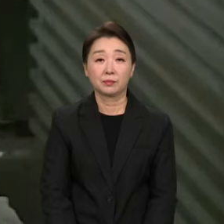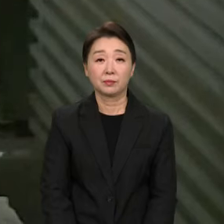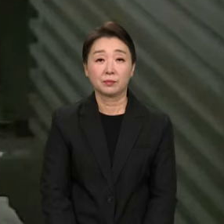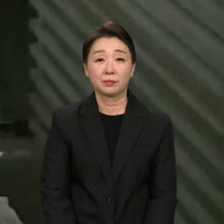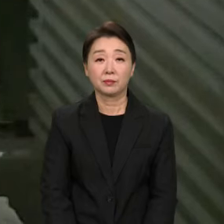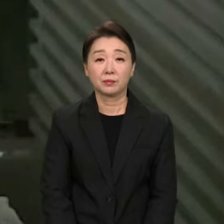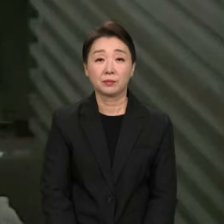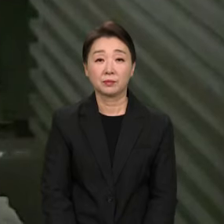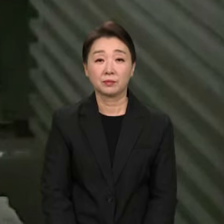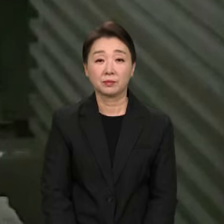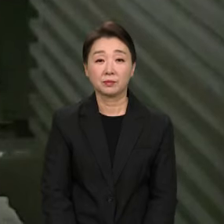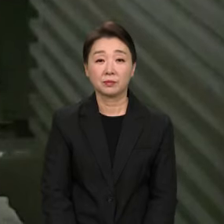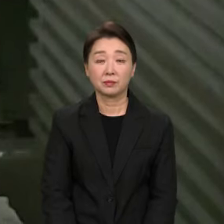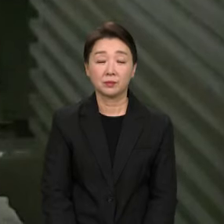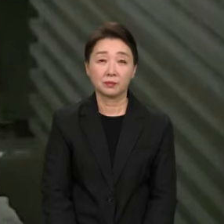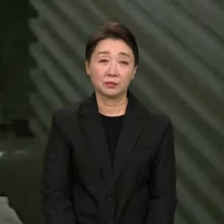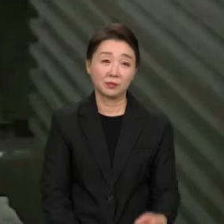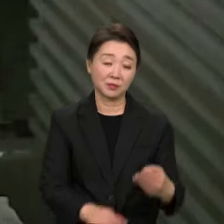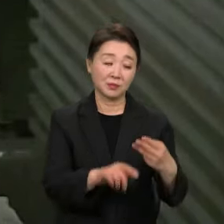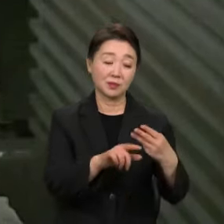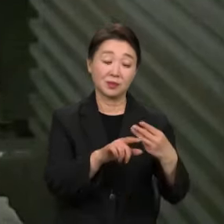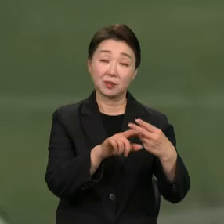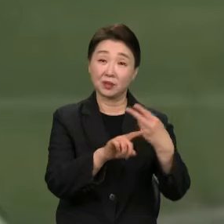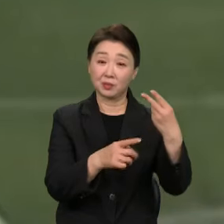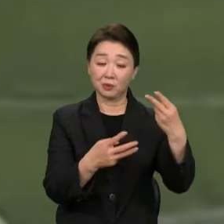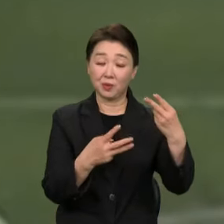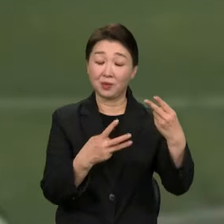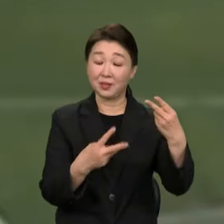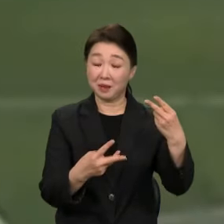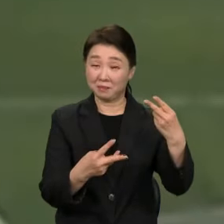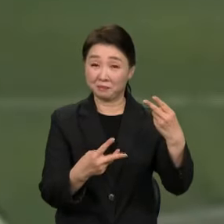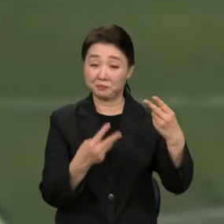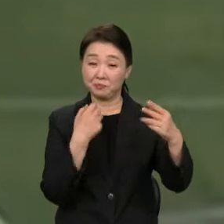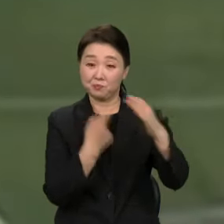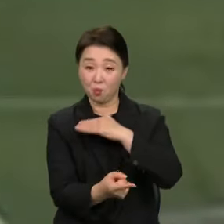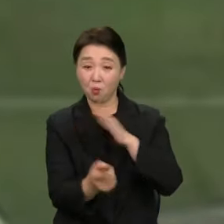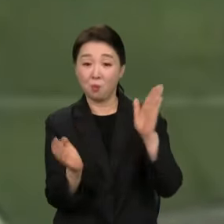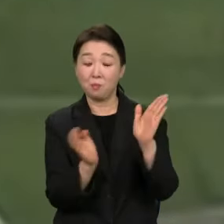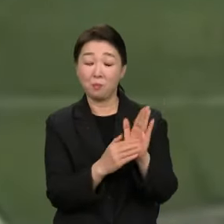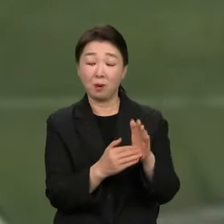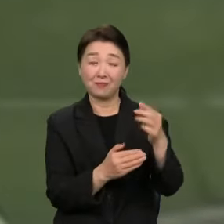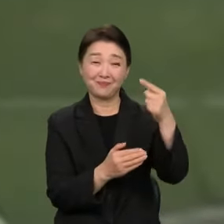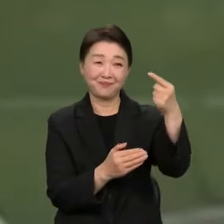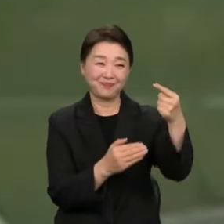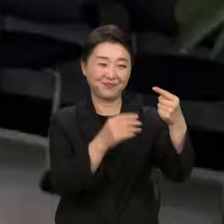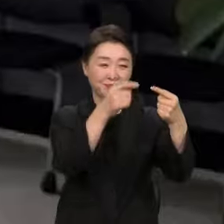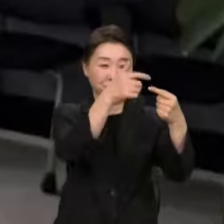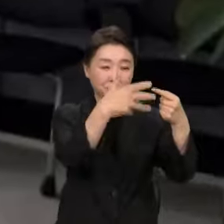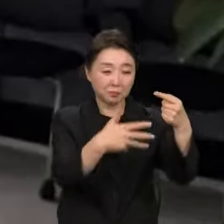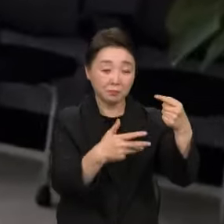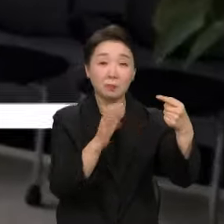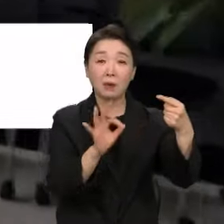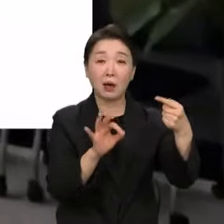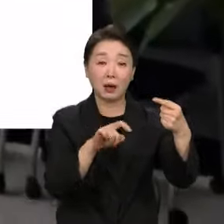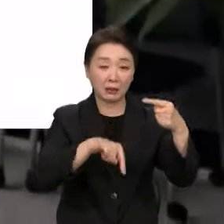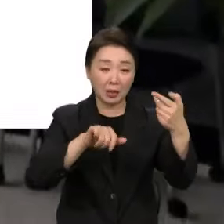기자입니다 지난 3일 발표된 비상의 고령은 제 1항부터 내란 단